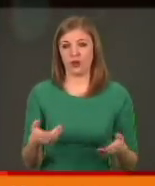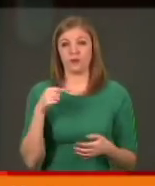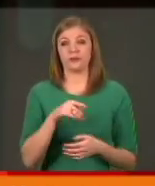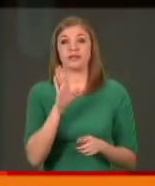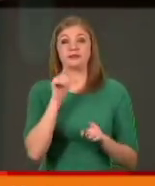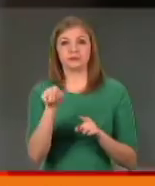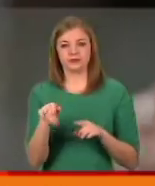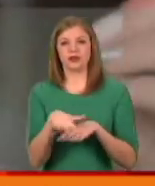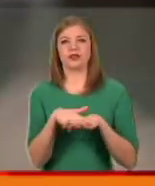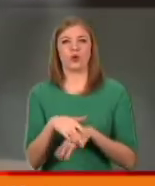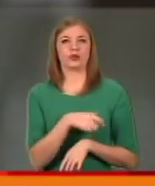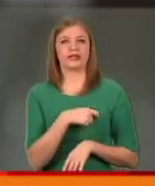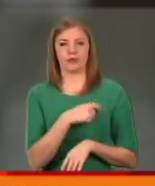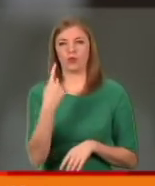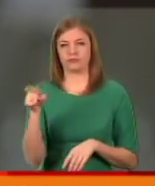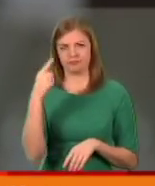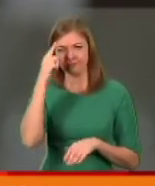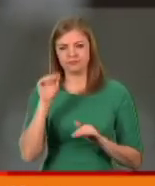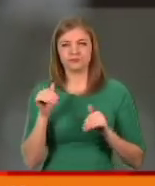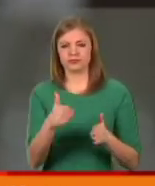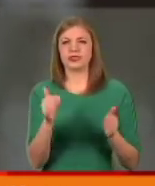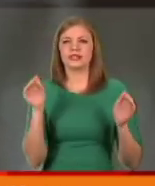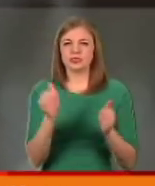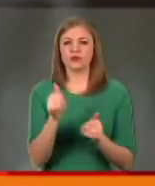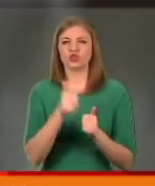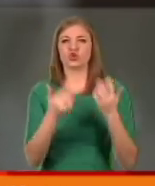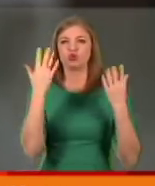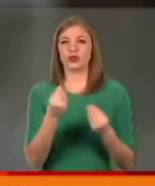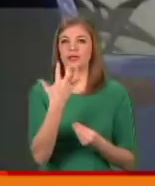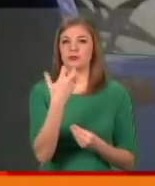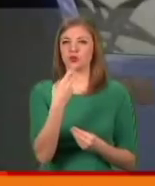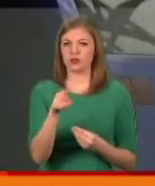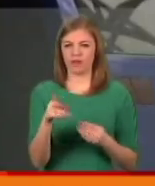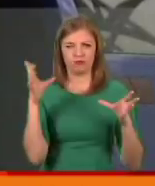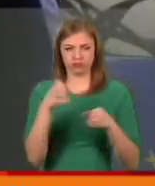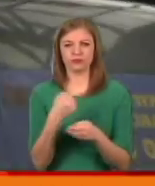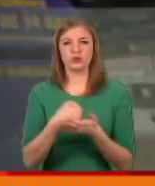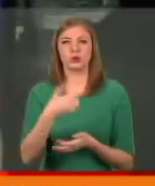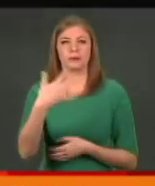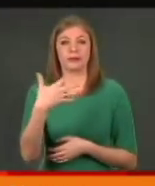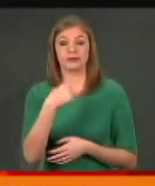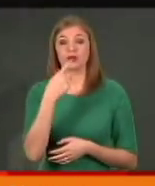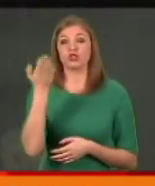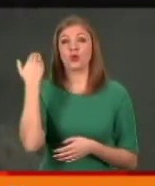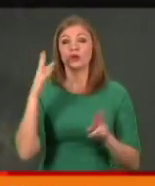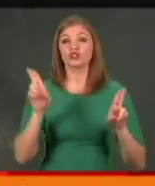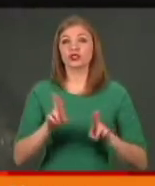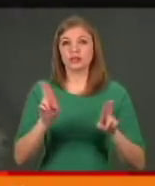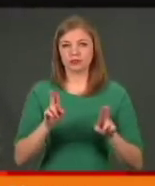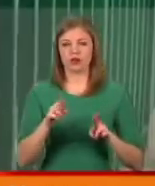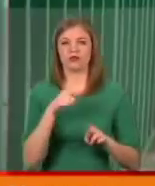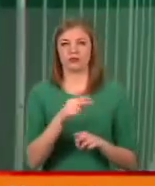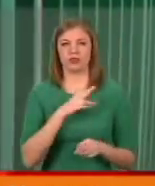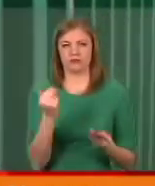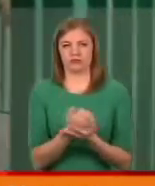Тетяна Острікова, народна депутатка, одна із ініціаторок зменшення щоденних 500 євро до 50. Каже, колишні правила – золота